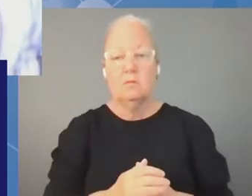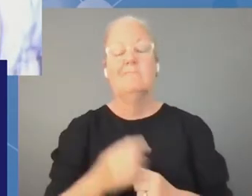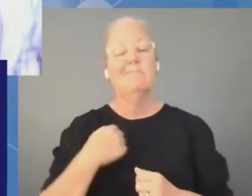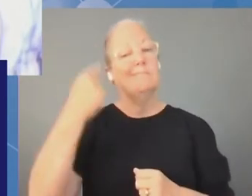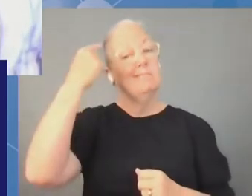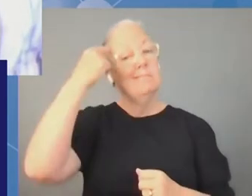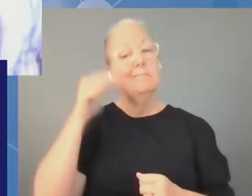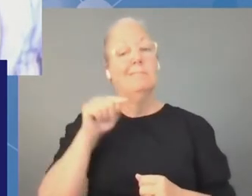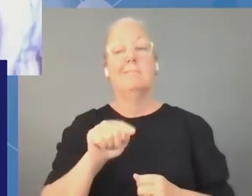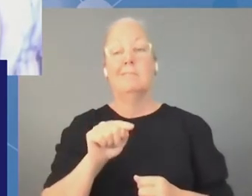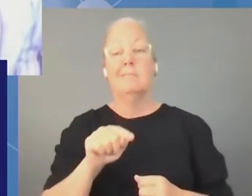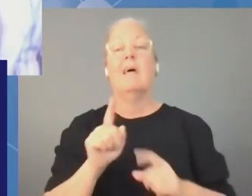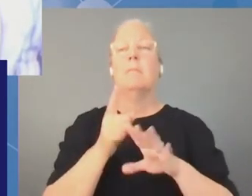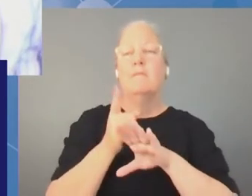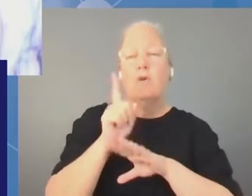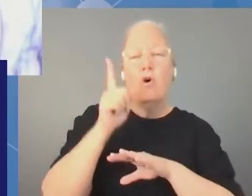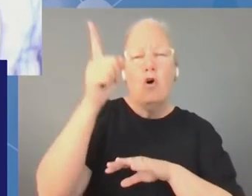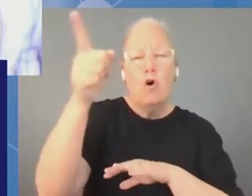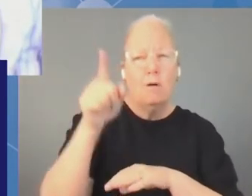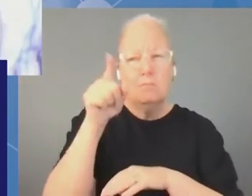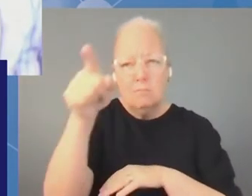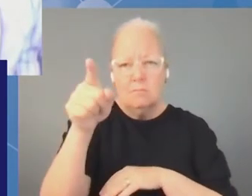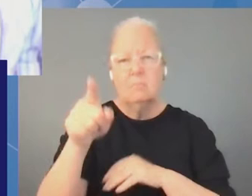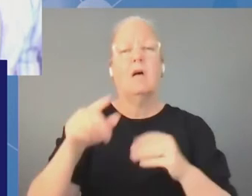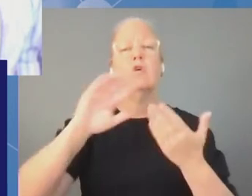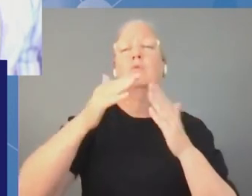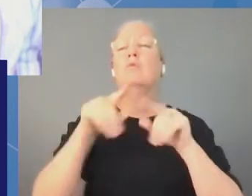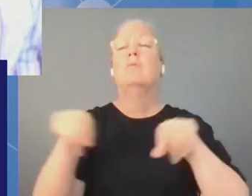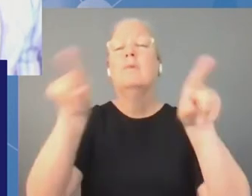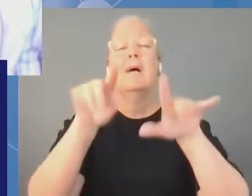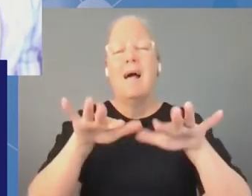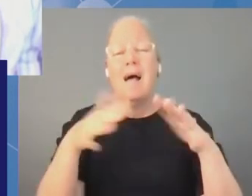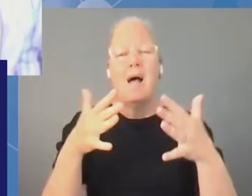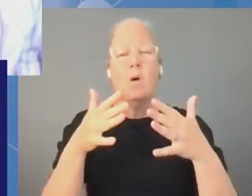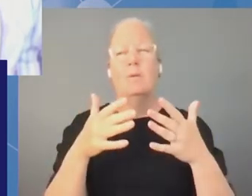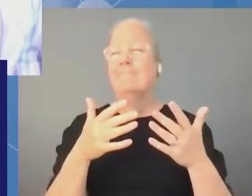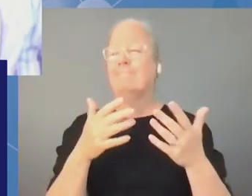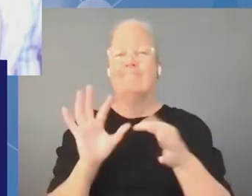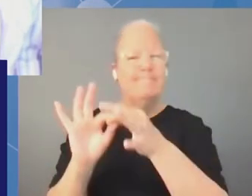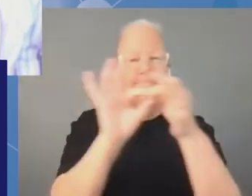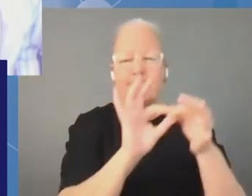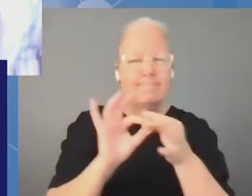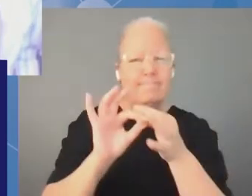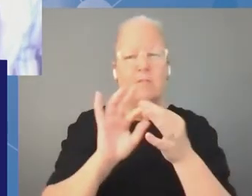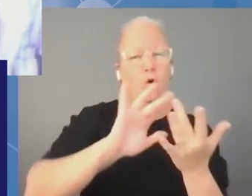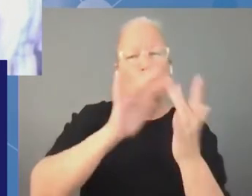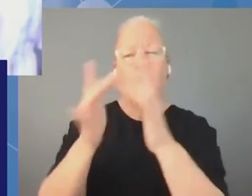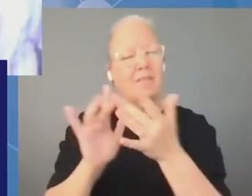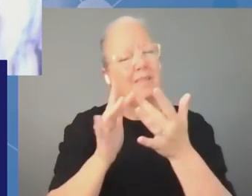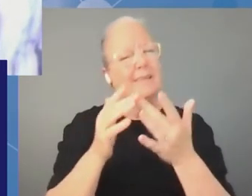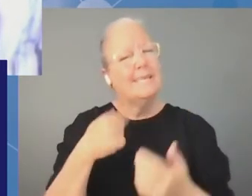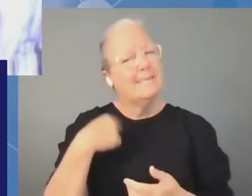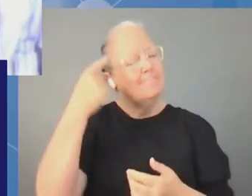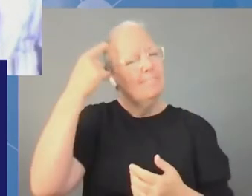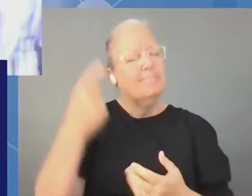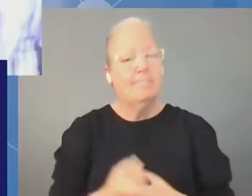理工学校，理工学院。我的问题是关于农村的地区，用